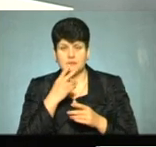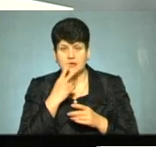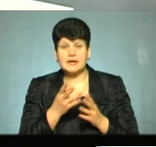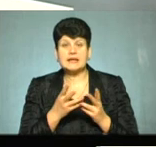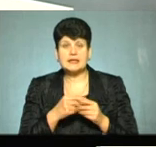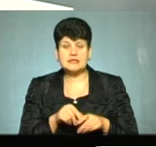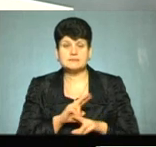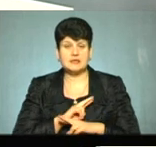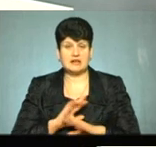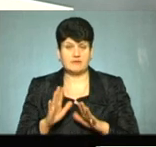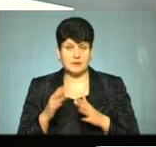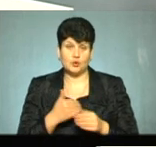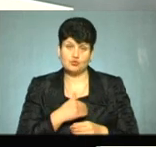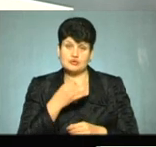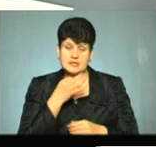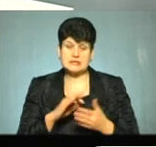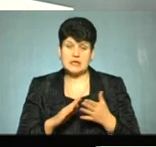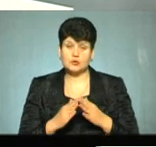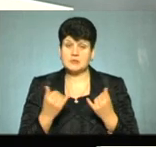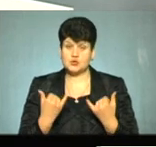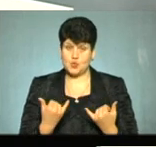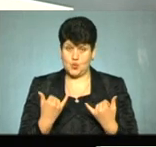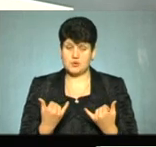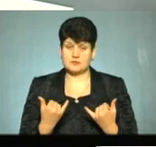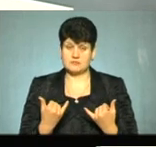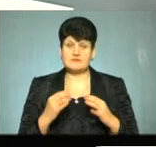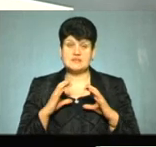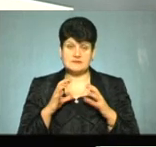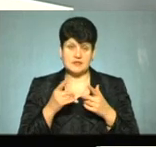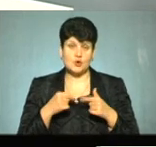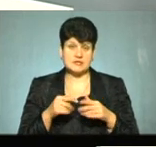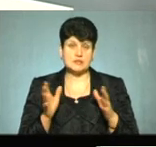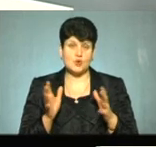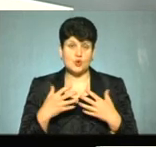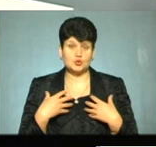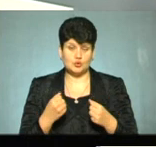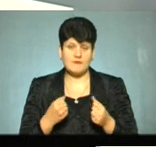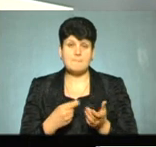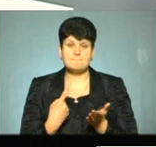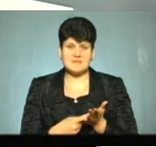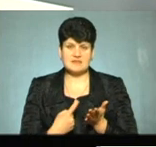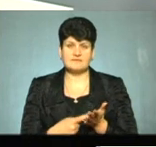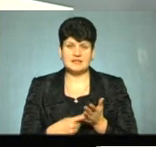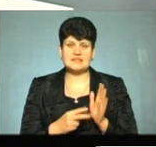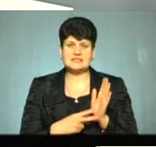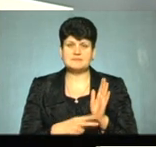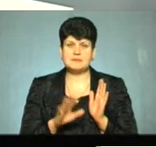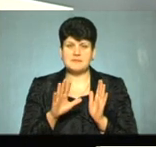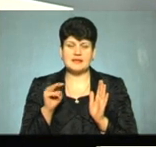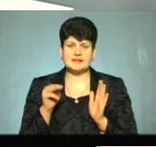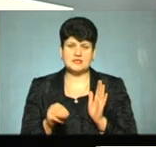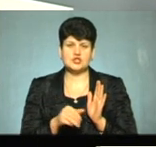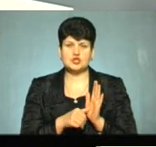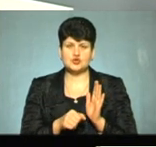кількість летальних випадків. І я хочу сказати, що станом на сьогодні Всесвітня організація Організації охорони здоров'я підтверджено